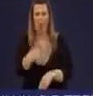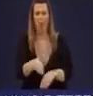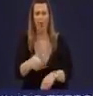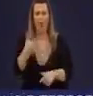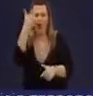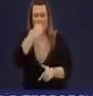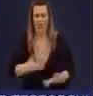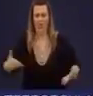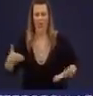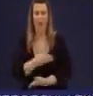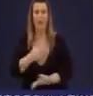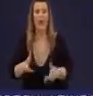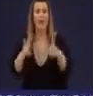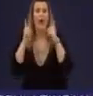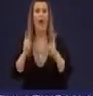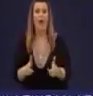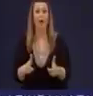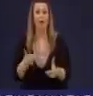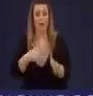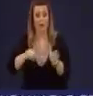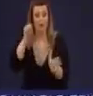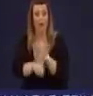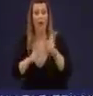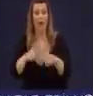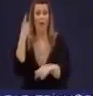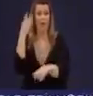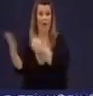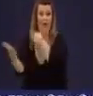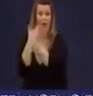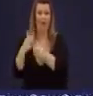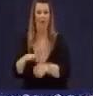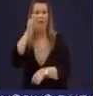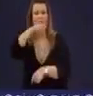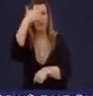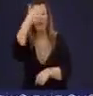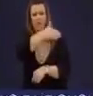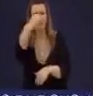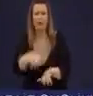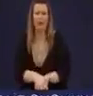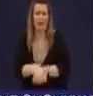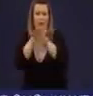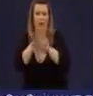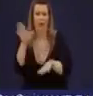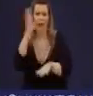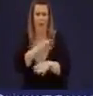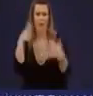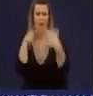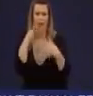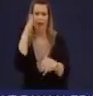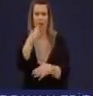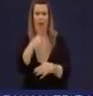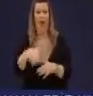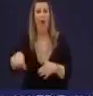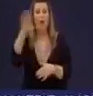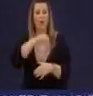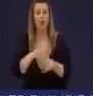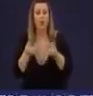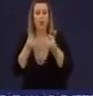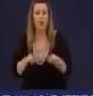dövlətimizin torpaqlarını azad etməyə hazırıq. Yəni bir əmr lazımdır ki, bütün insanlar ayağa qalxsın. Bu gün müstəqilliyimiz əbəddir dönməzdir. Bu